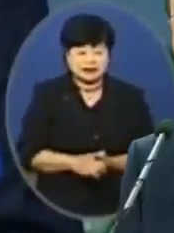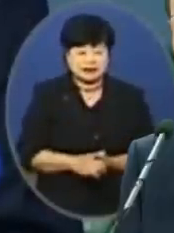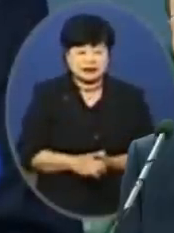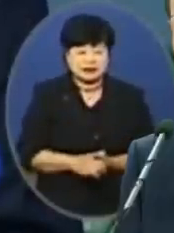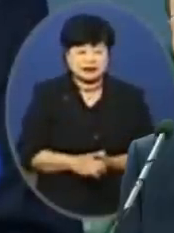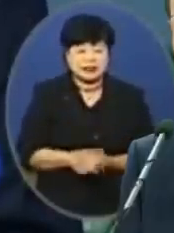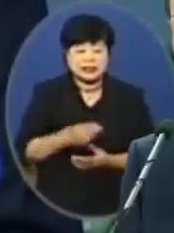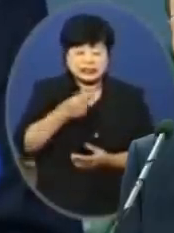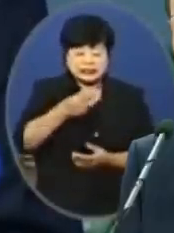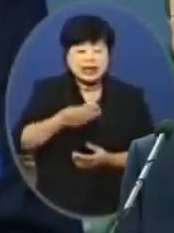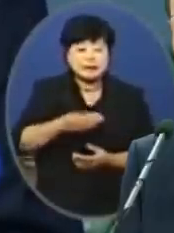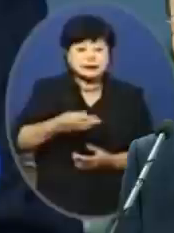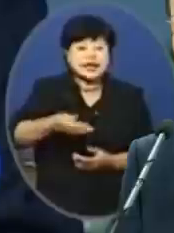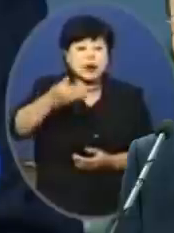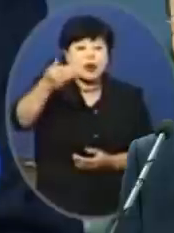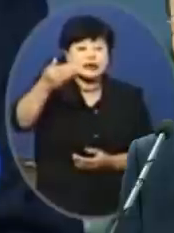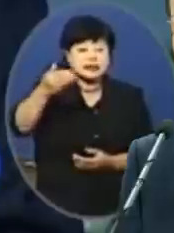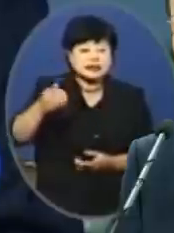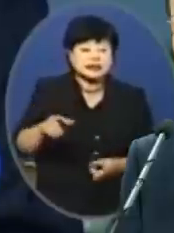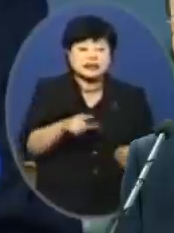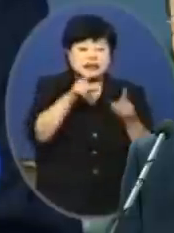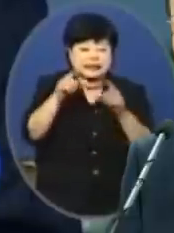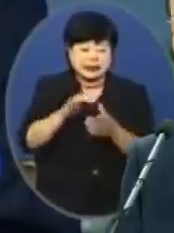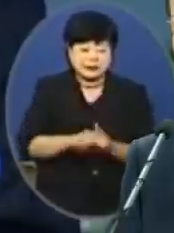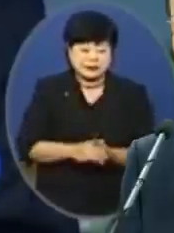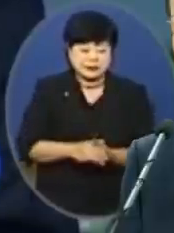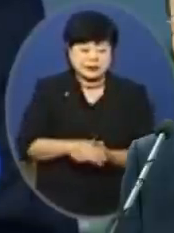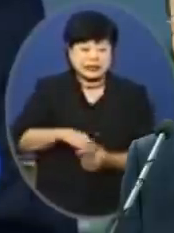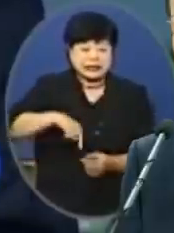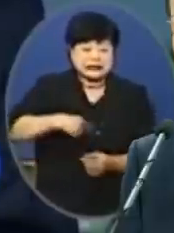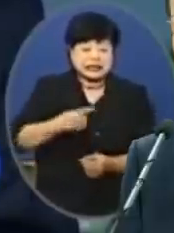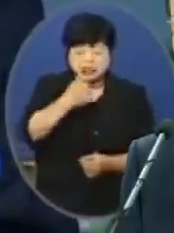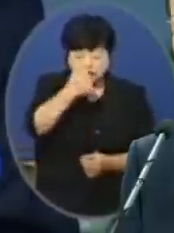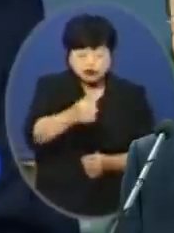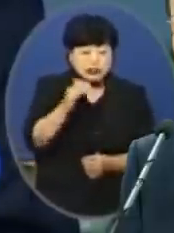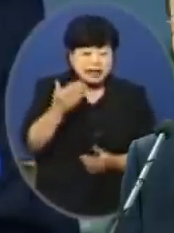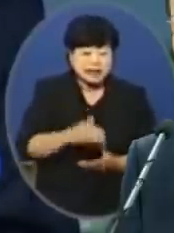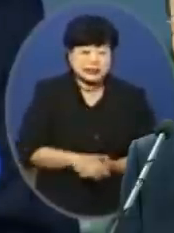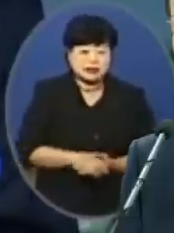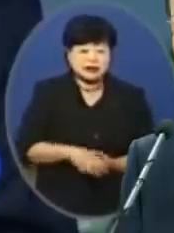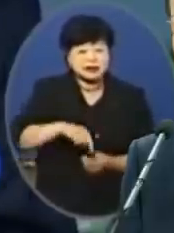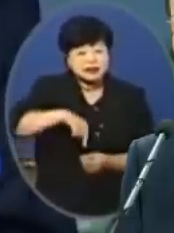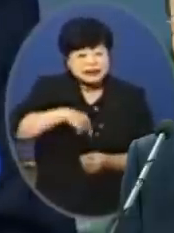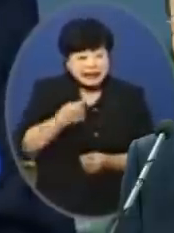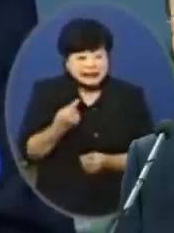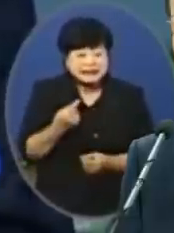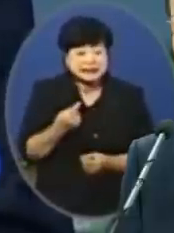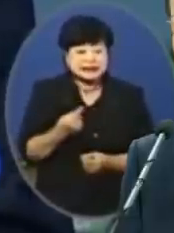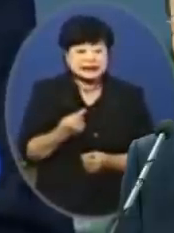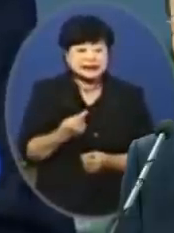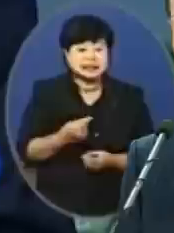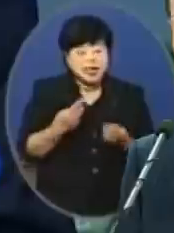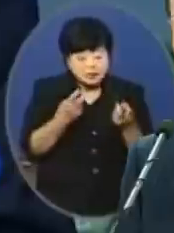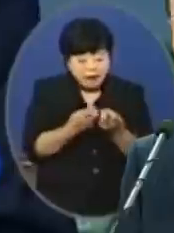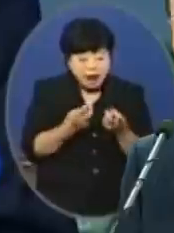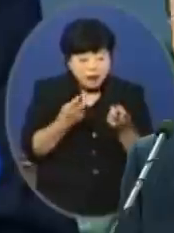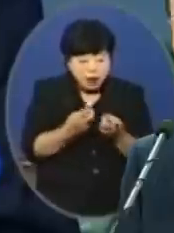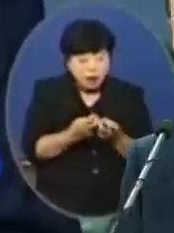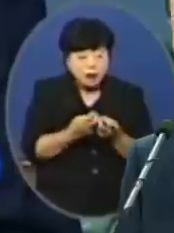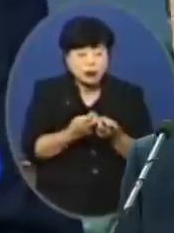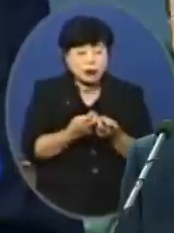사는 3차원의 삶인 것입니다. 자기가 자기 주인이 되어가지고서 자기의 수단과